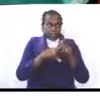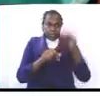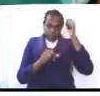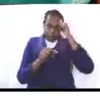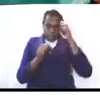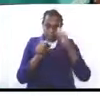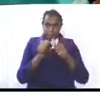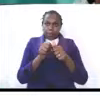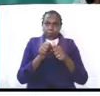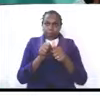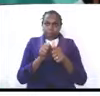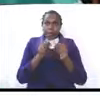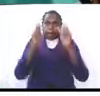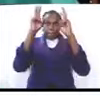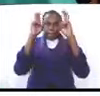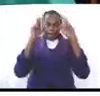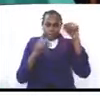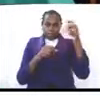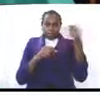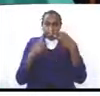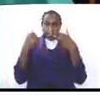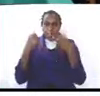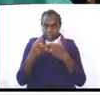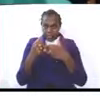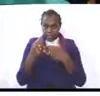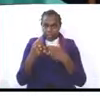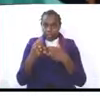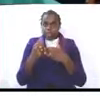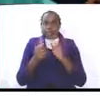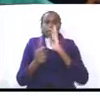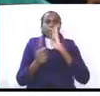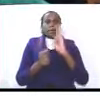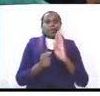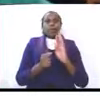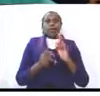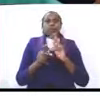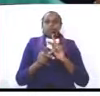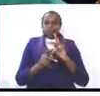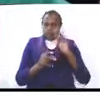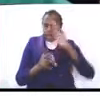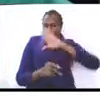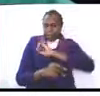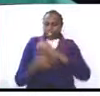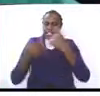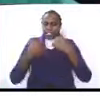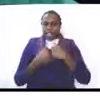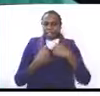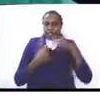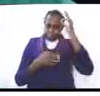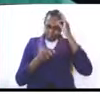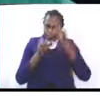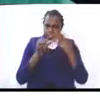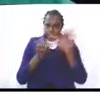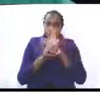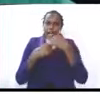tukumbuke mada ya mwezi huu wa nane. Tuwe waaminifu, tuwe wenye kuvumilia, na hasa